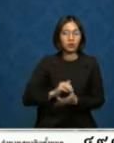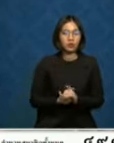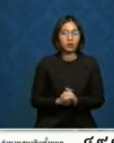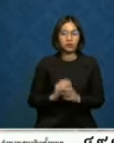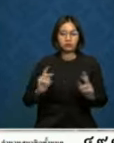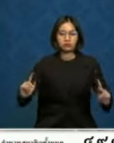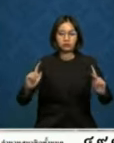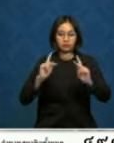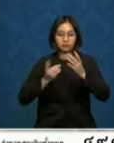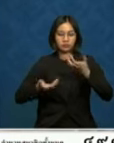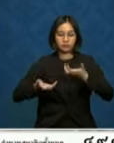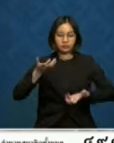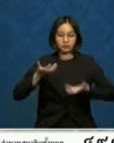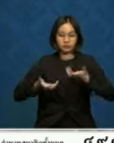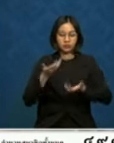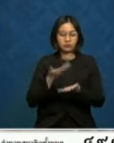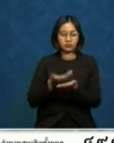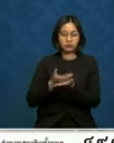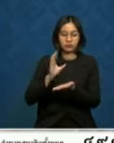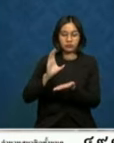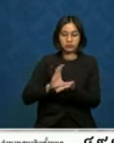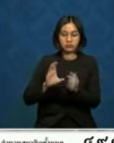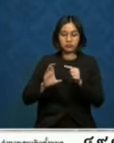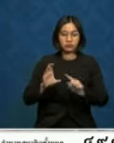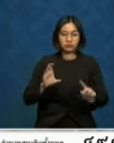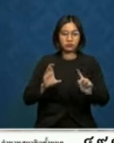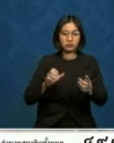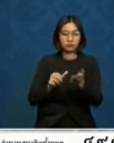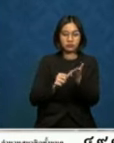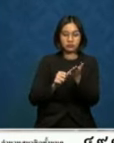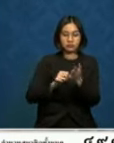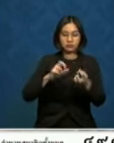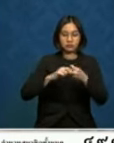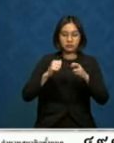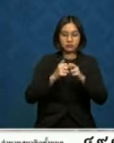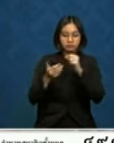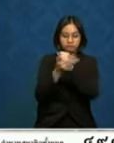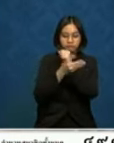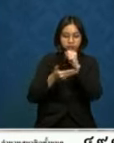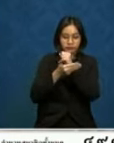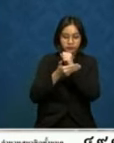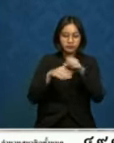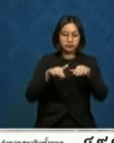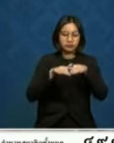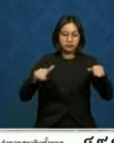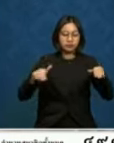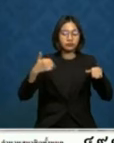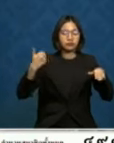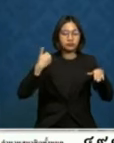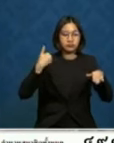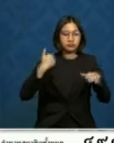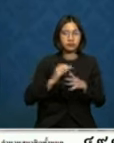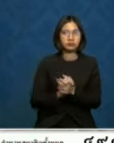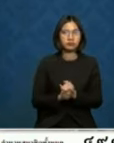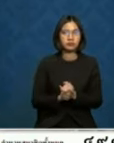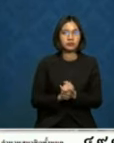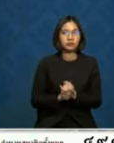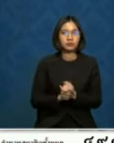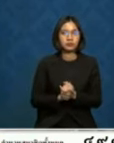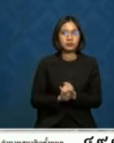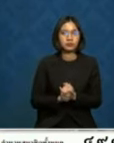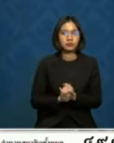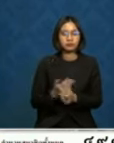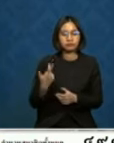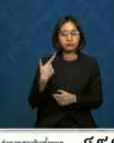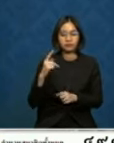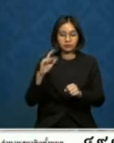กระทรวงยุติธรรมใช้งบประมาณในการแก้ไขปัญหายาเสพติดให้เกิดประสิทธิภาพและให้เกิดความคุ้ม